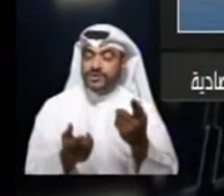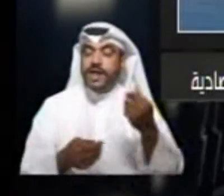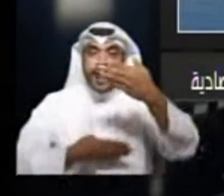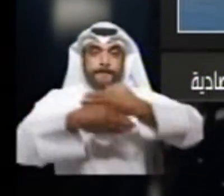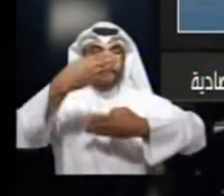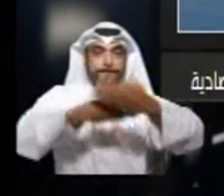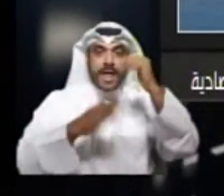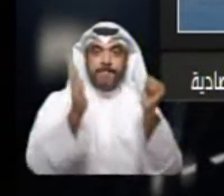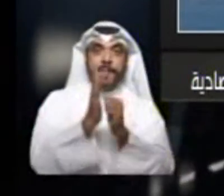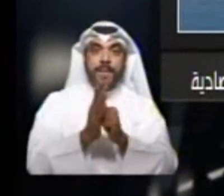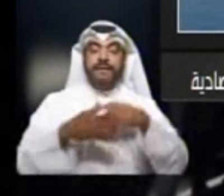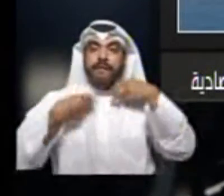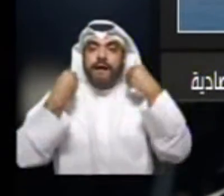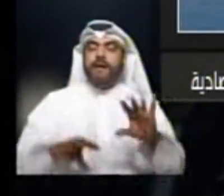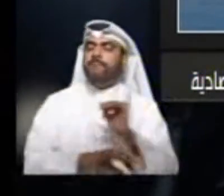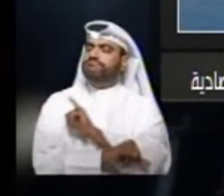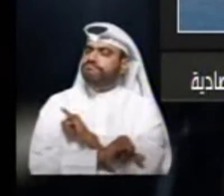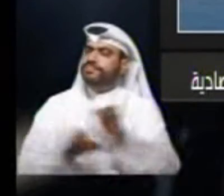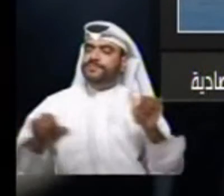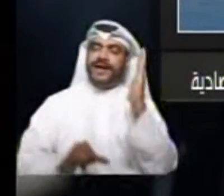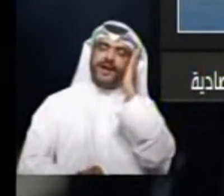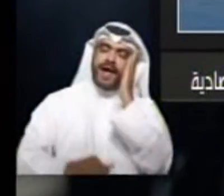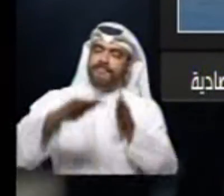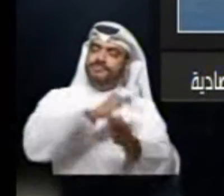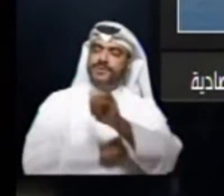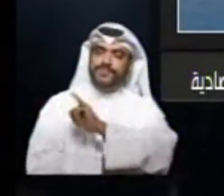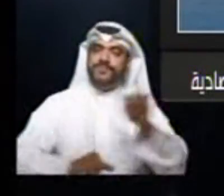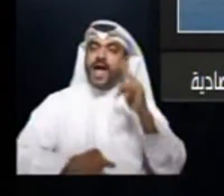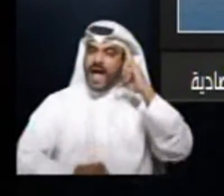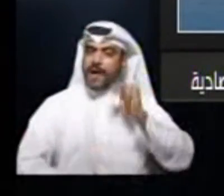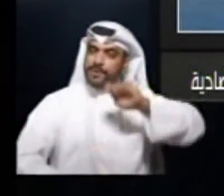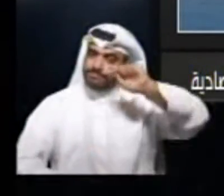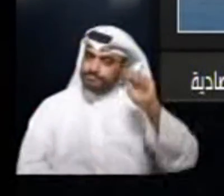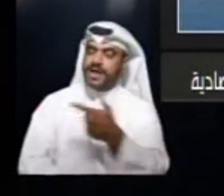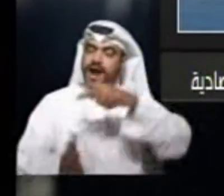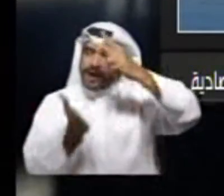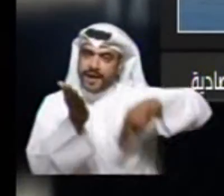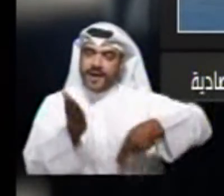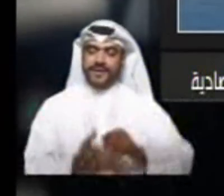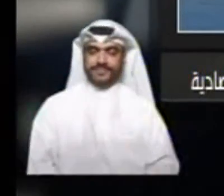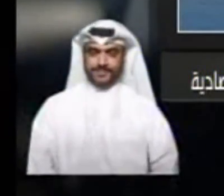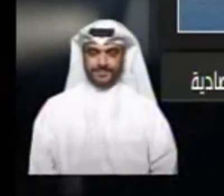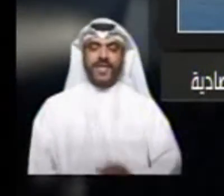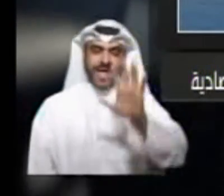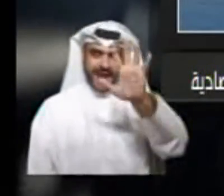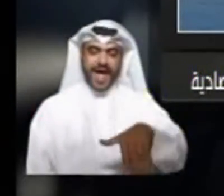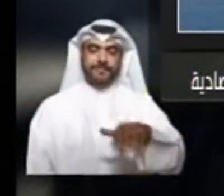المباني التي غير صالحة للسكن وتحتاج إلى سرعة اتخاذ قرار فيها.